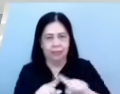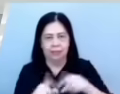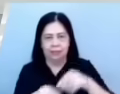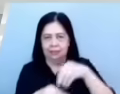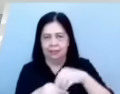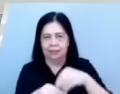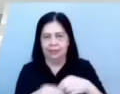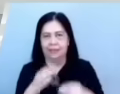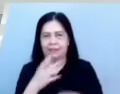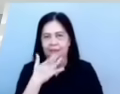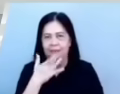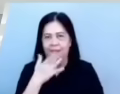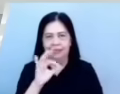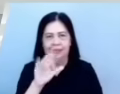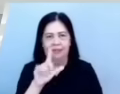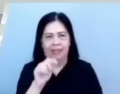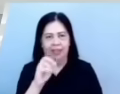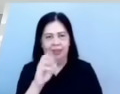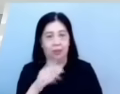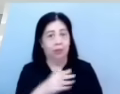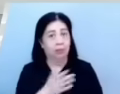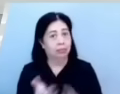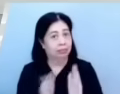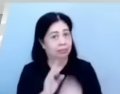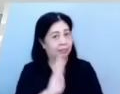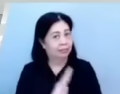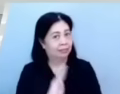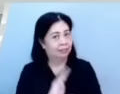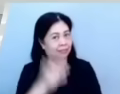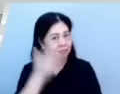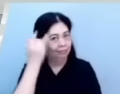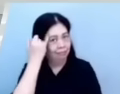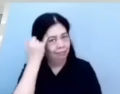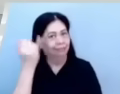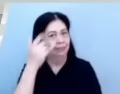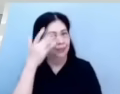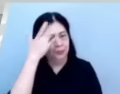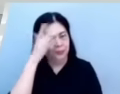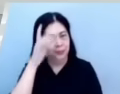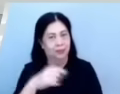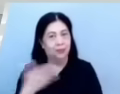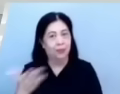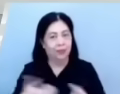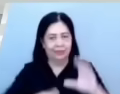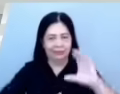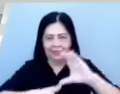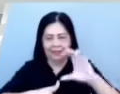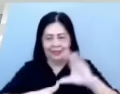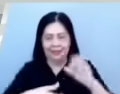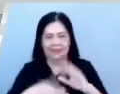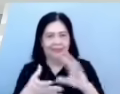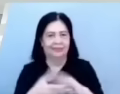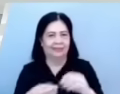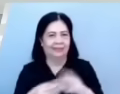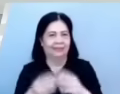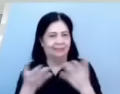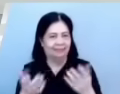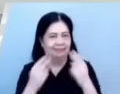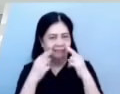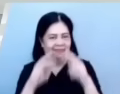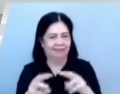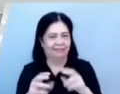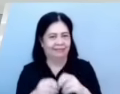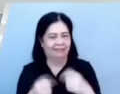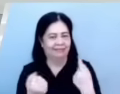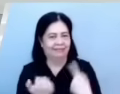o palaman at ginawang negosyo ng isang madiskarte nating kababayan sa Caloocan. Ang kwento niya, tunghayan sa mainit na